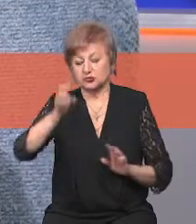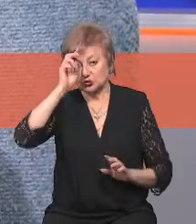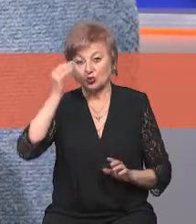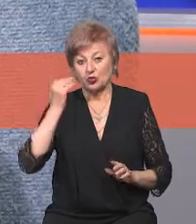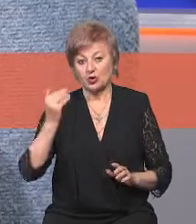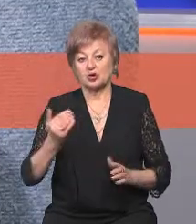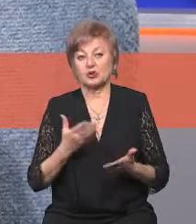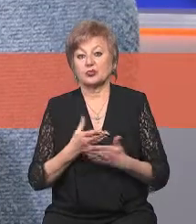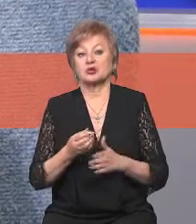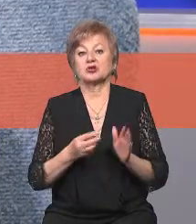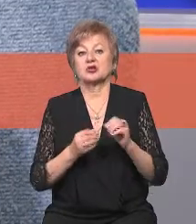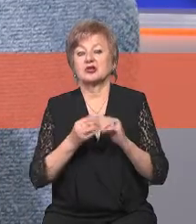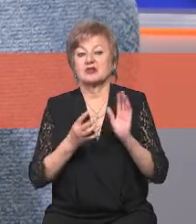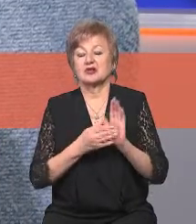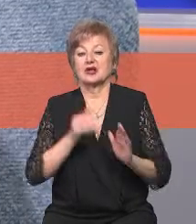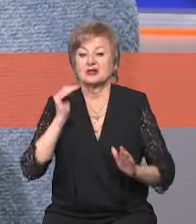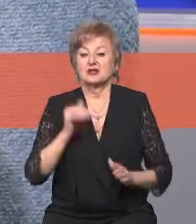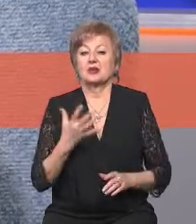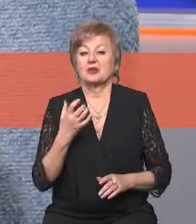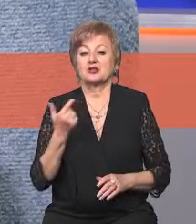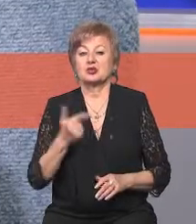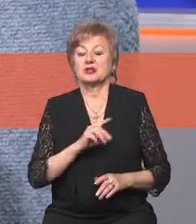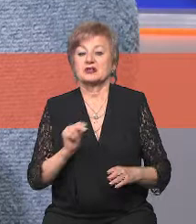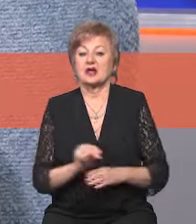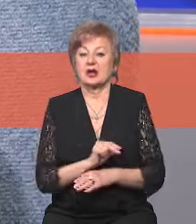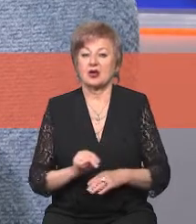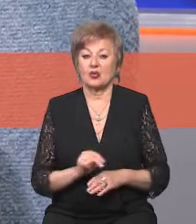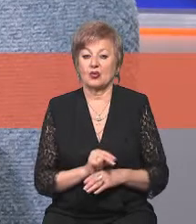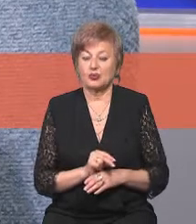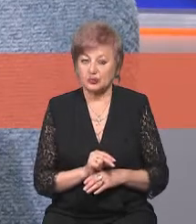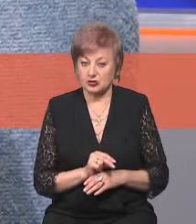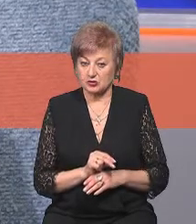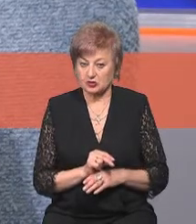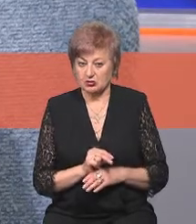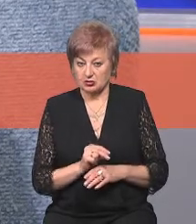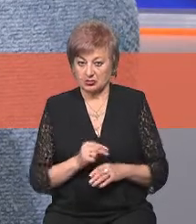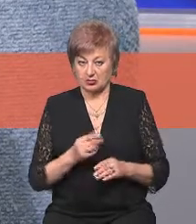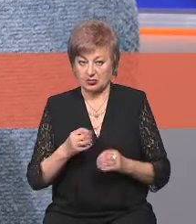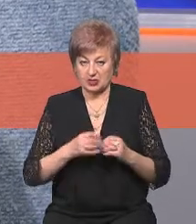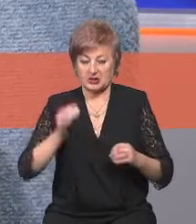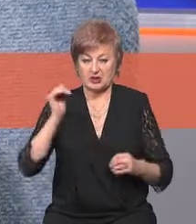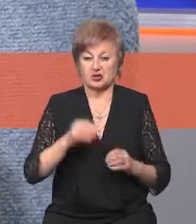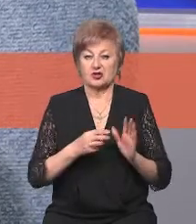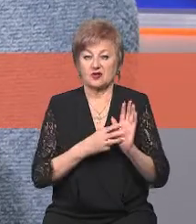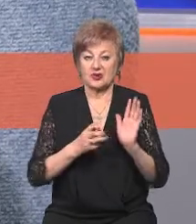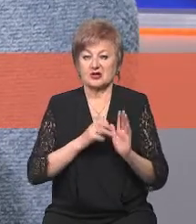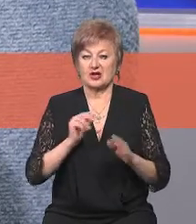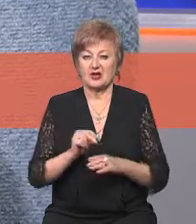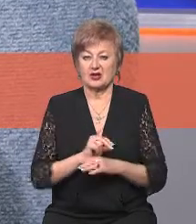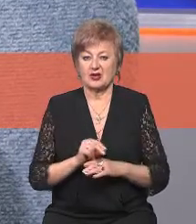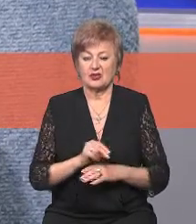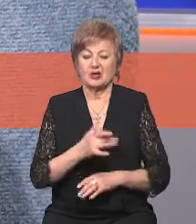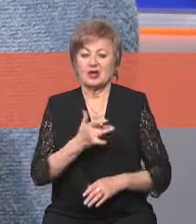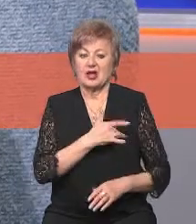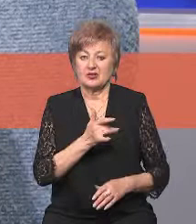за пологи, 19500 гривень за лікування одного інсульту, 15800 гривень за лікування